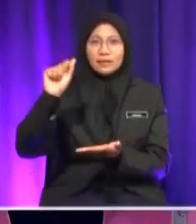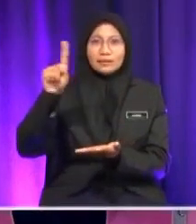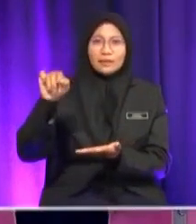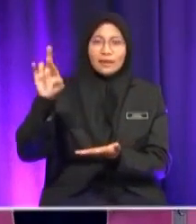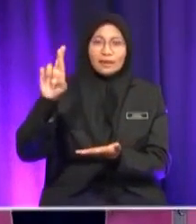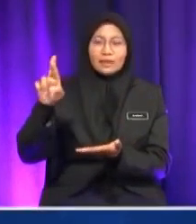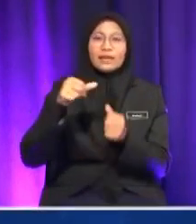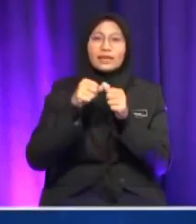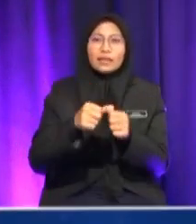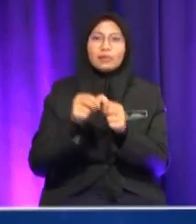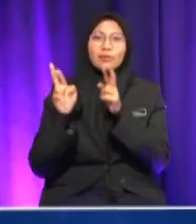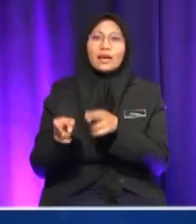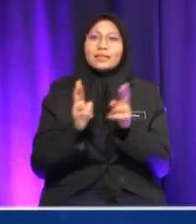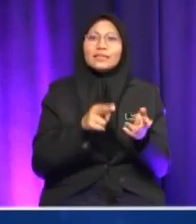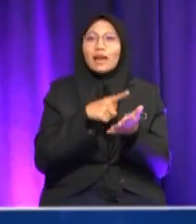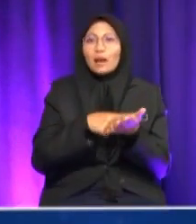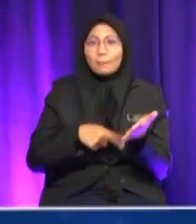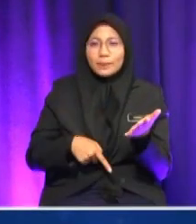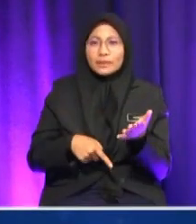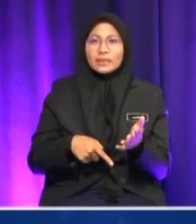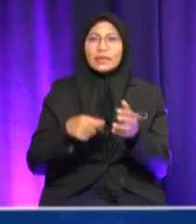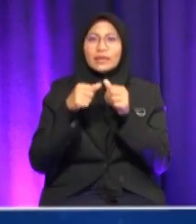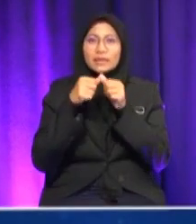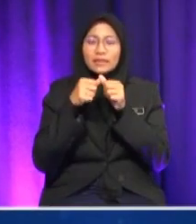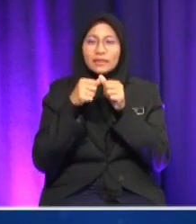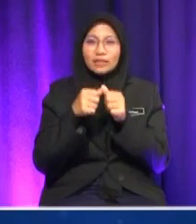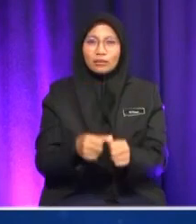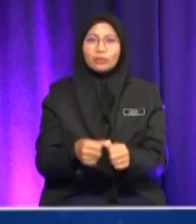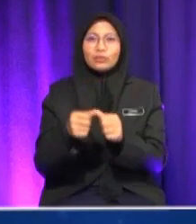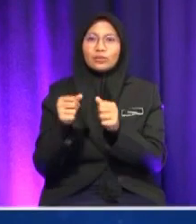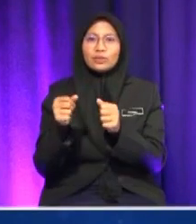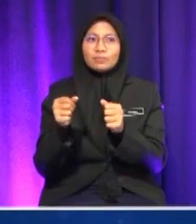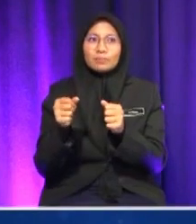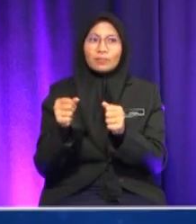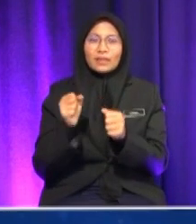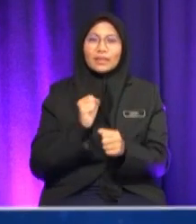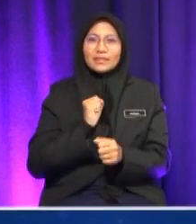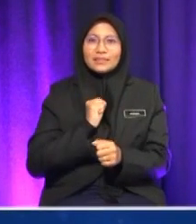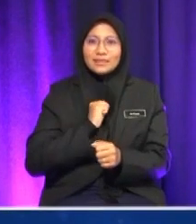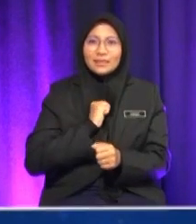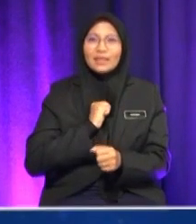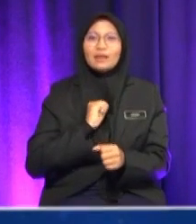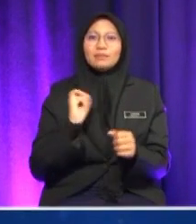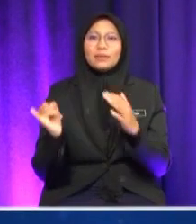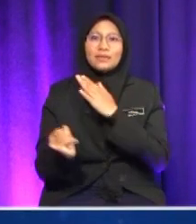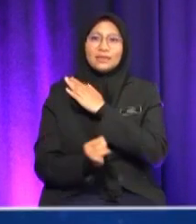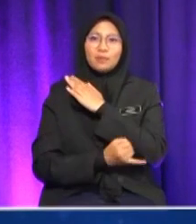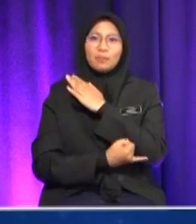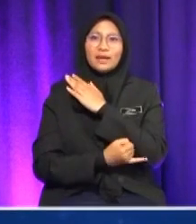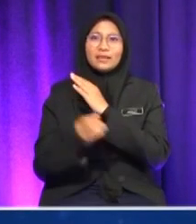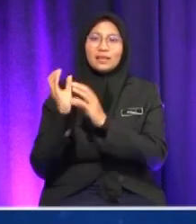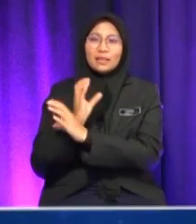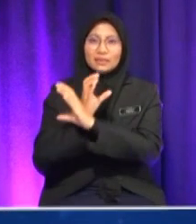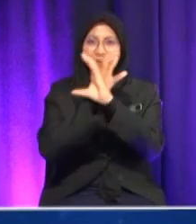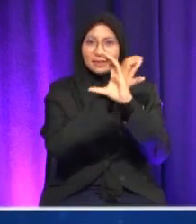Yang kedua, membentuk sikap berjimat cermat. Ini merupakan yang penting sangat. Kita perlu